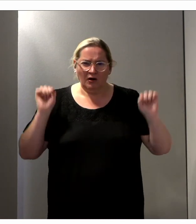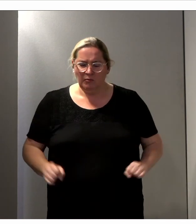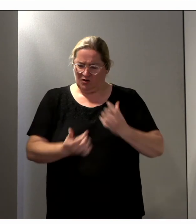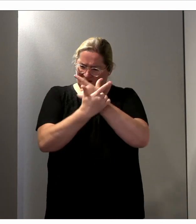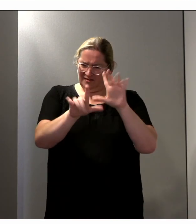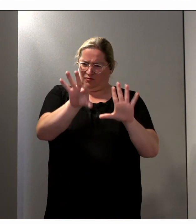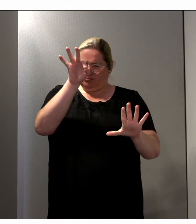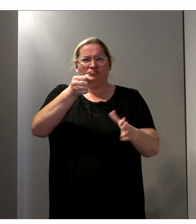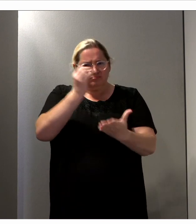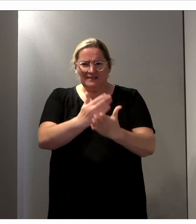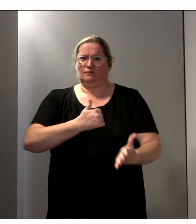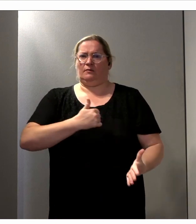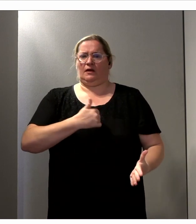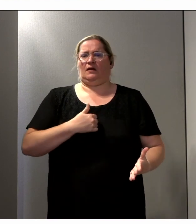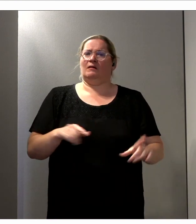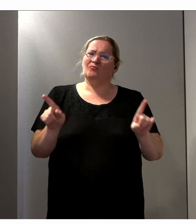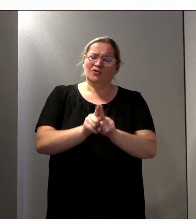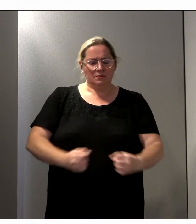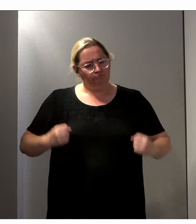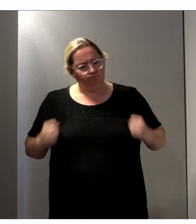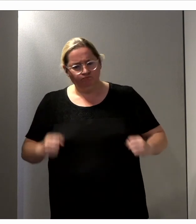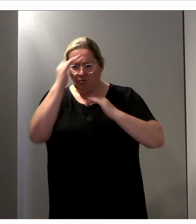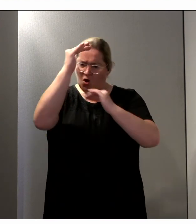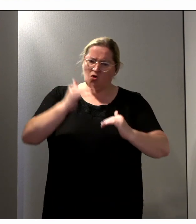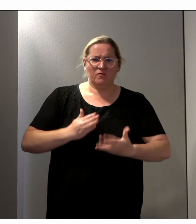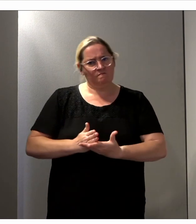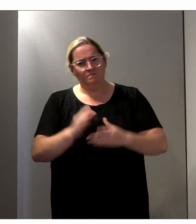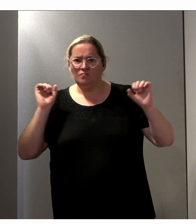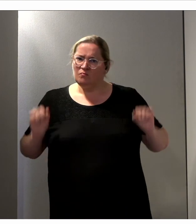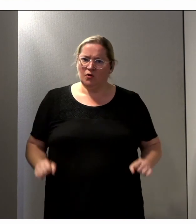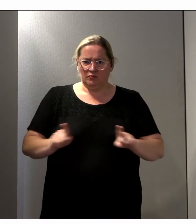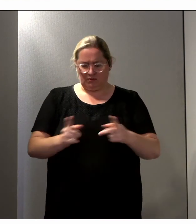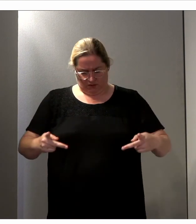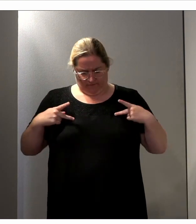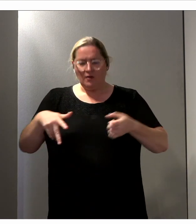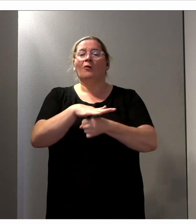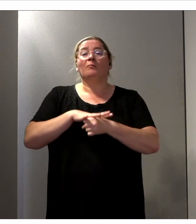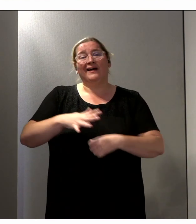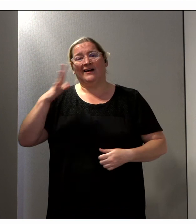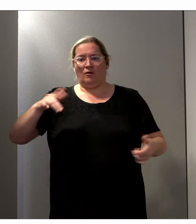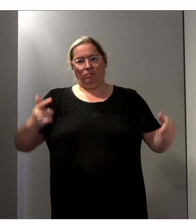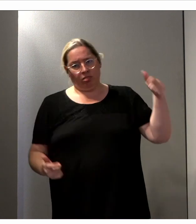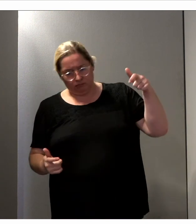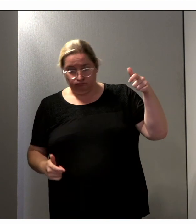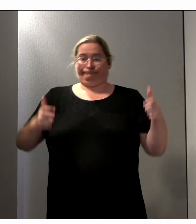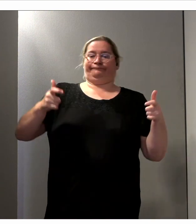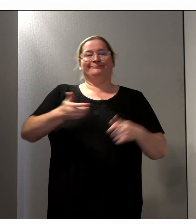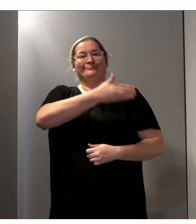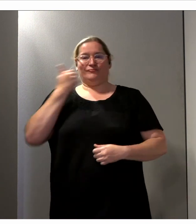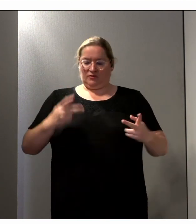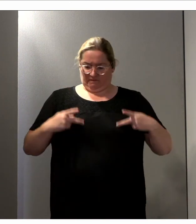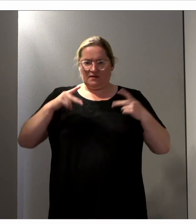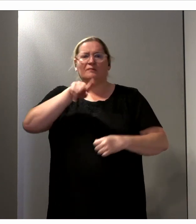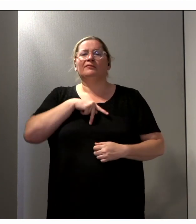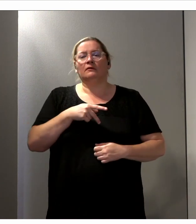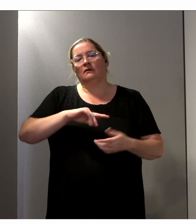de se réaliser aussi pleinement et de reprendre confiance en soi et de gagner en dignité, souvent que nous avons perdu lors de